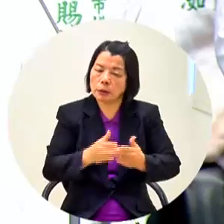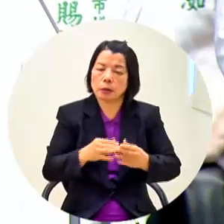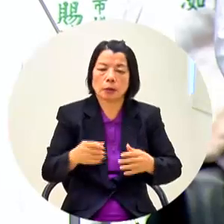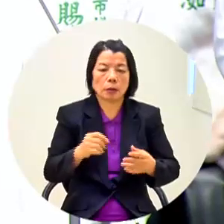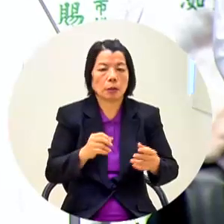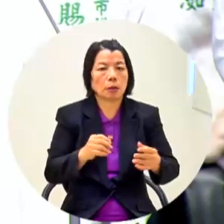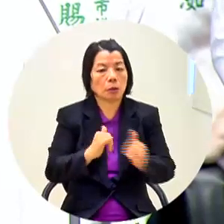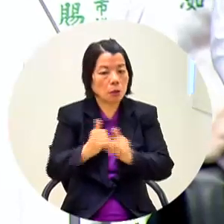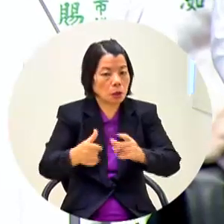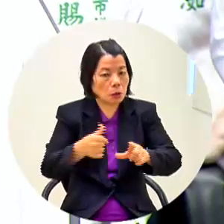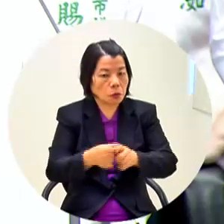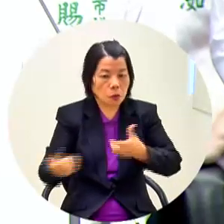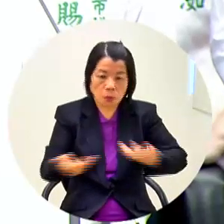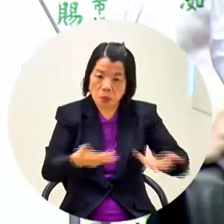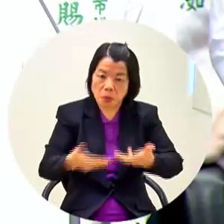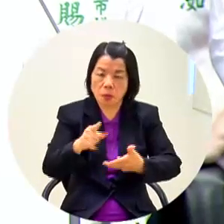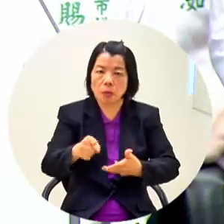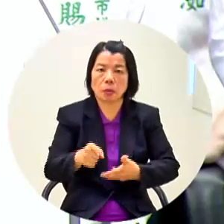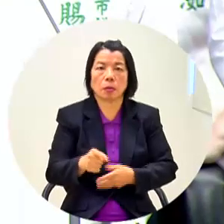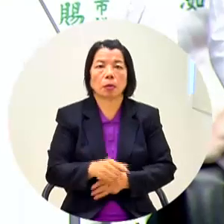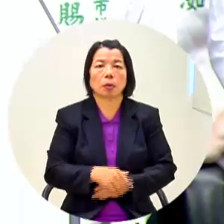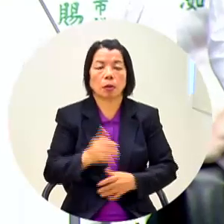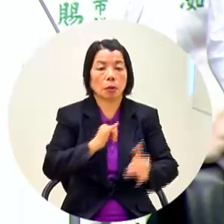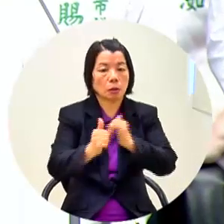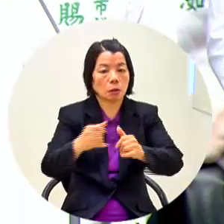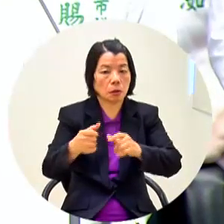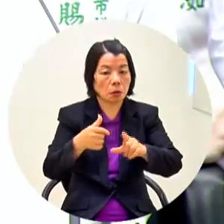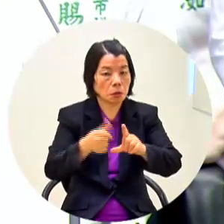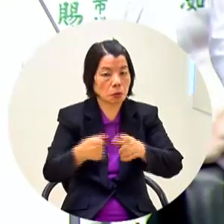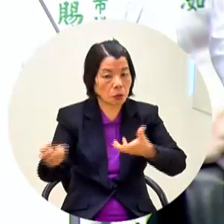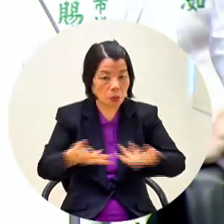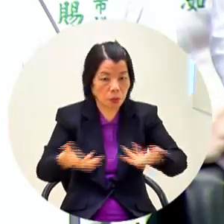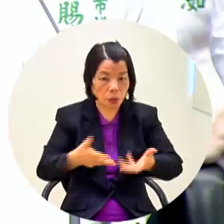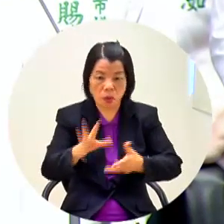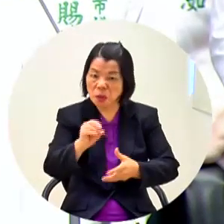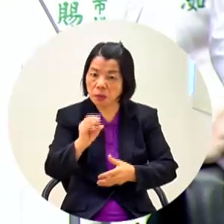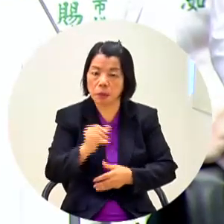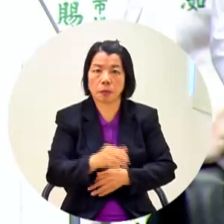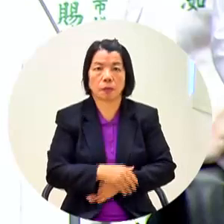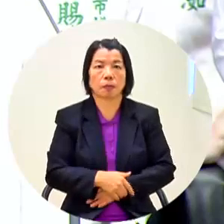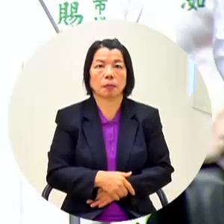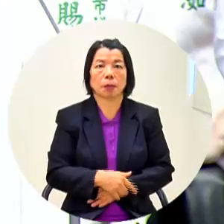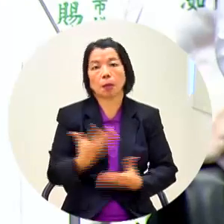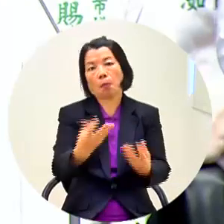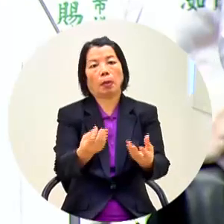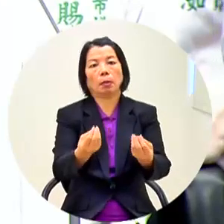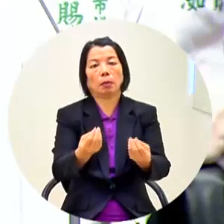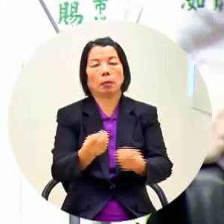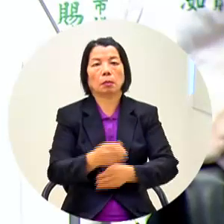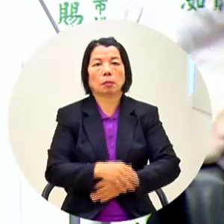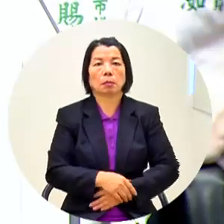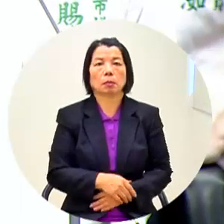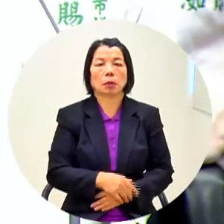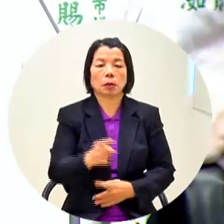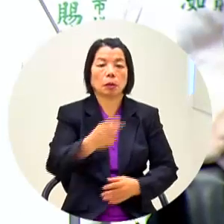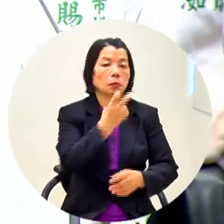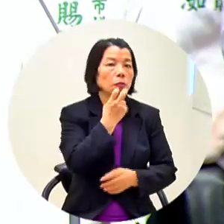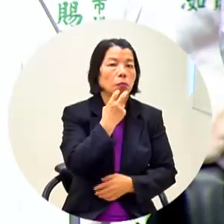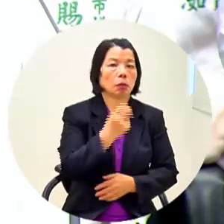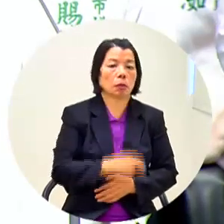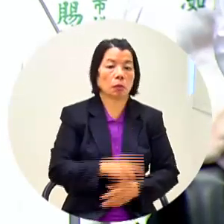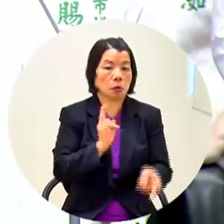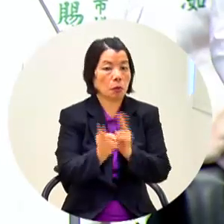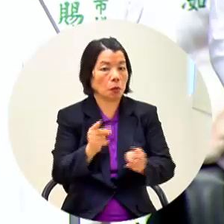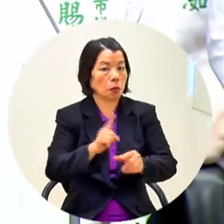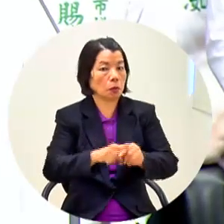况有达到社区感染的一个程度吗？并没有嘛。这中央指挥中心也说得很